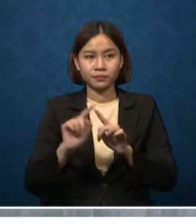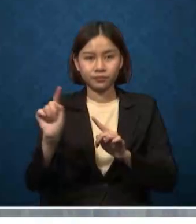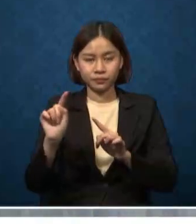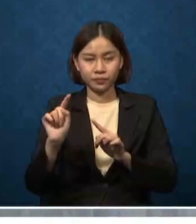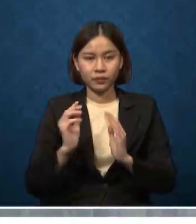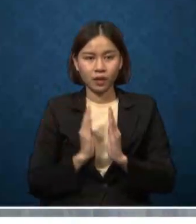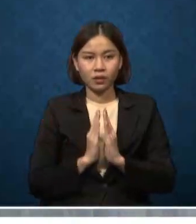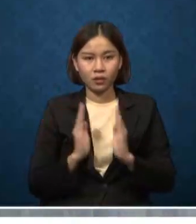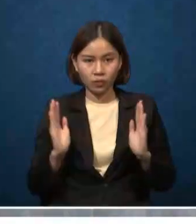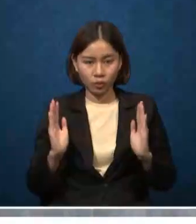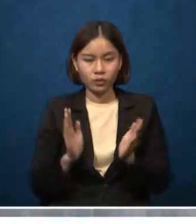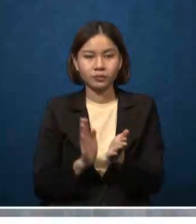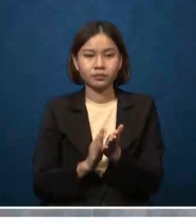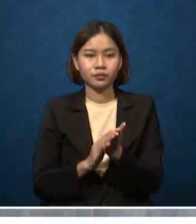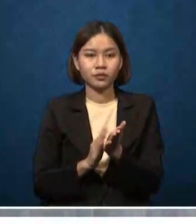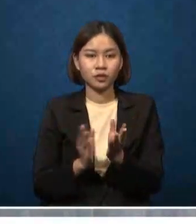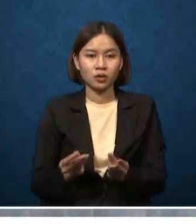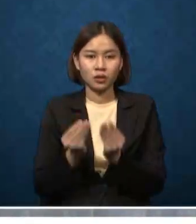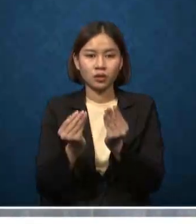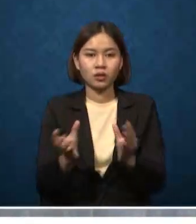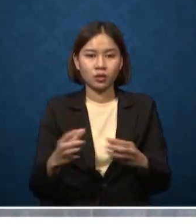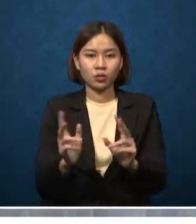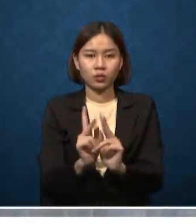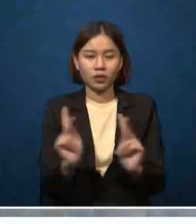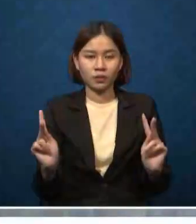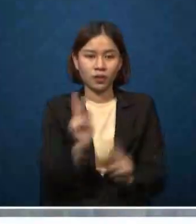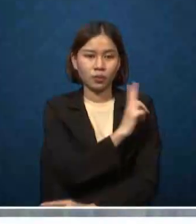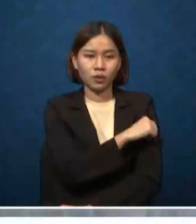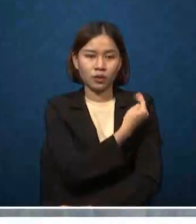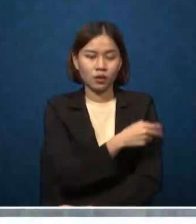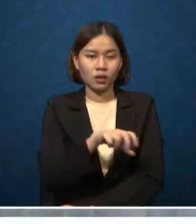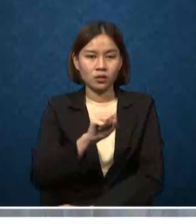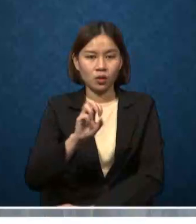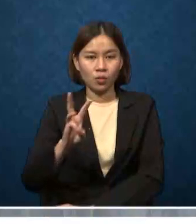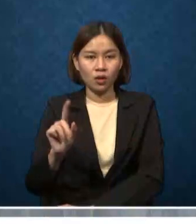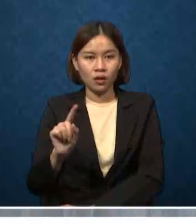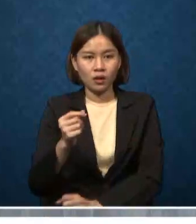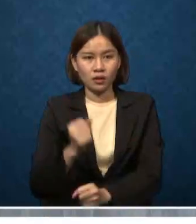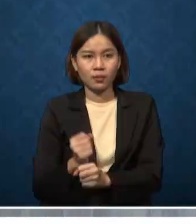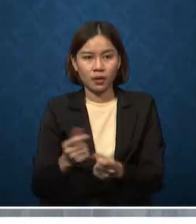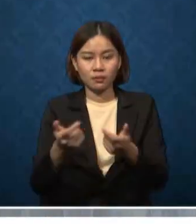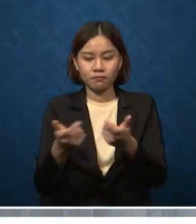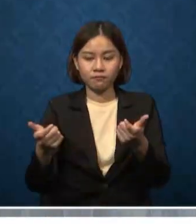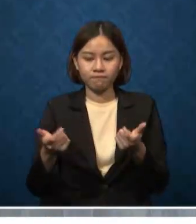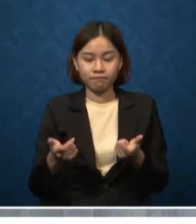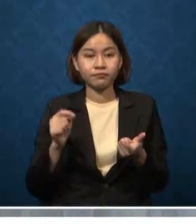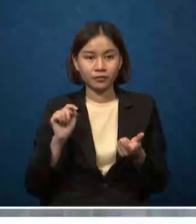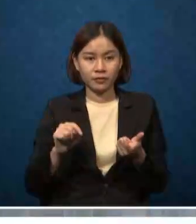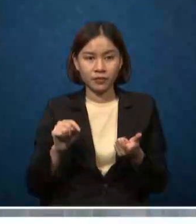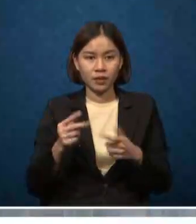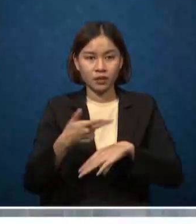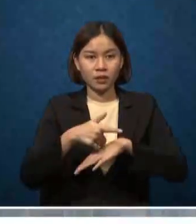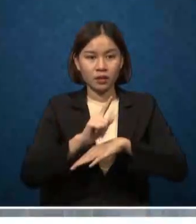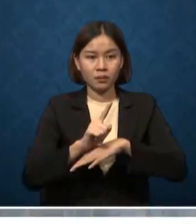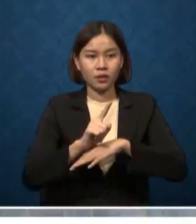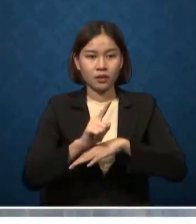ต้องขอบคุณแล้วก็ชื่นชมคณะกรรมาธิการการสาธารณสุขที่สภาของเราได้ทำรายงานฉบับนี้ซึ่งท่านประธานได้